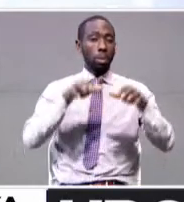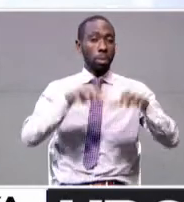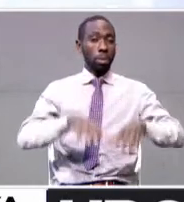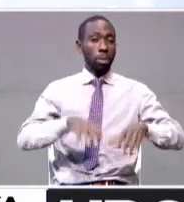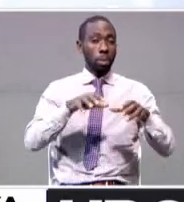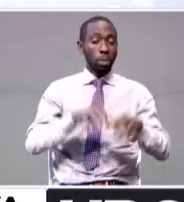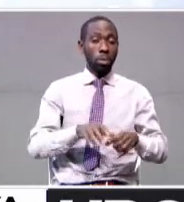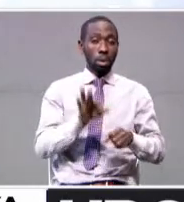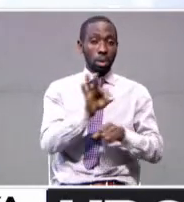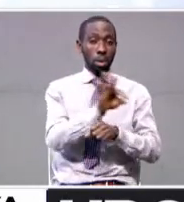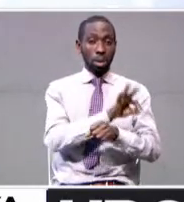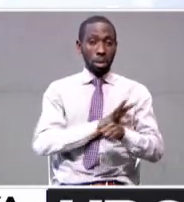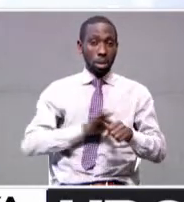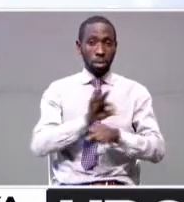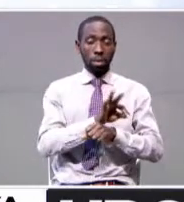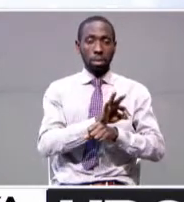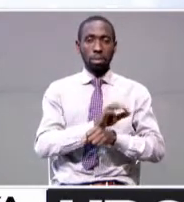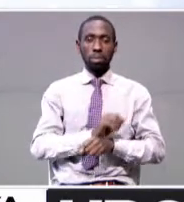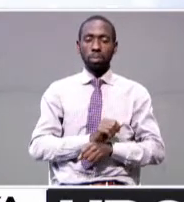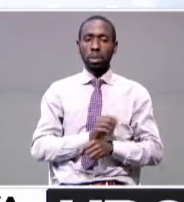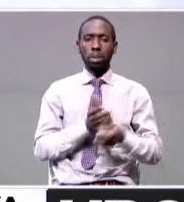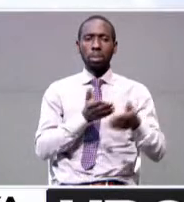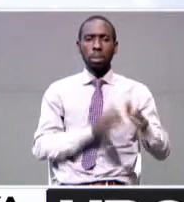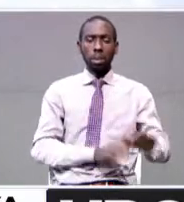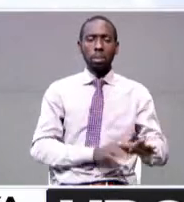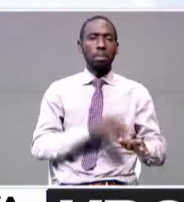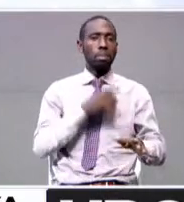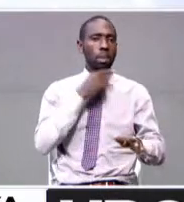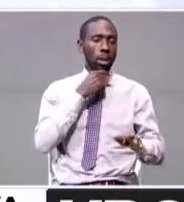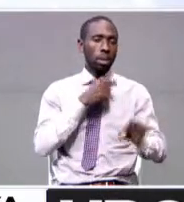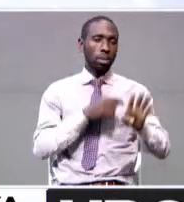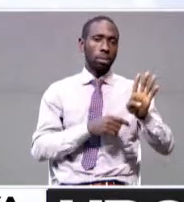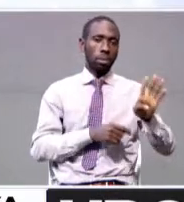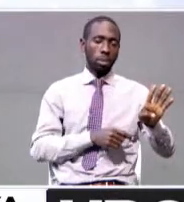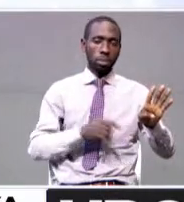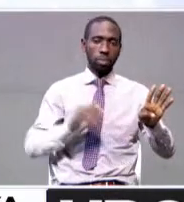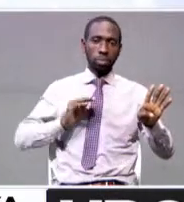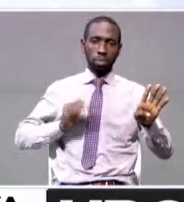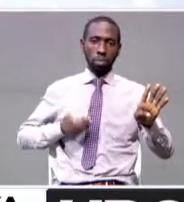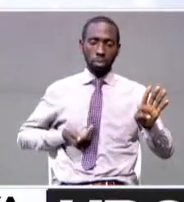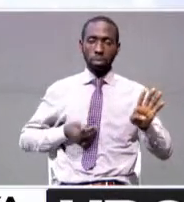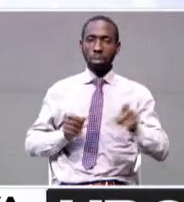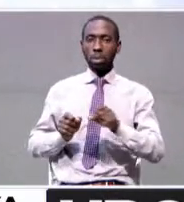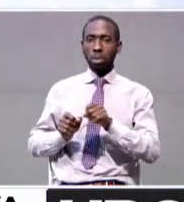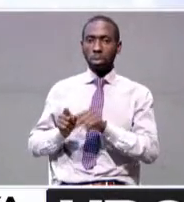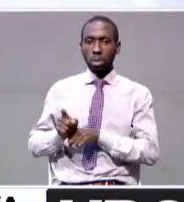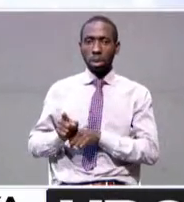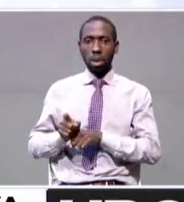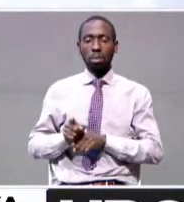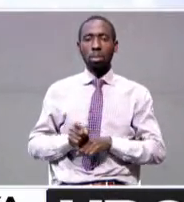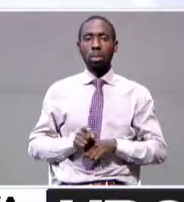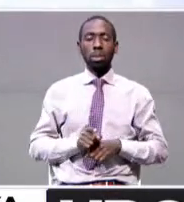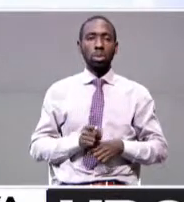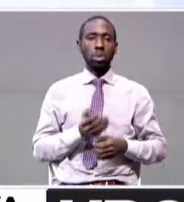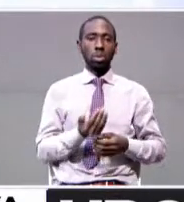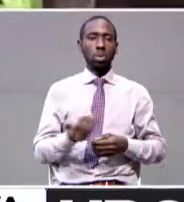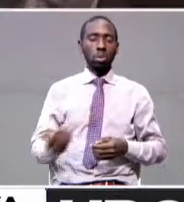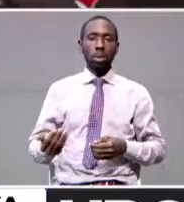okumala essaawa ssatu. Kubafudde kuliko abasajja bana abakyala 11 nga kwabo kuliko abaana bato mukaaga.